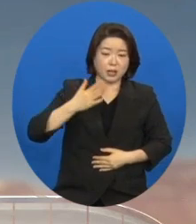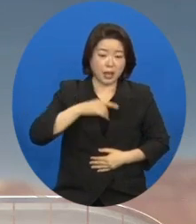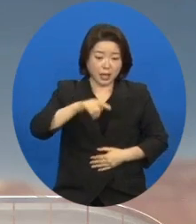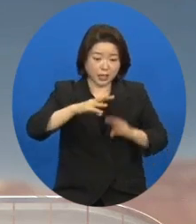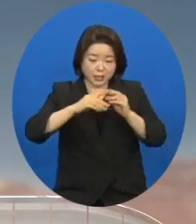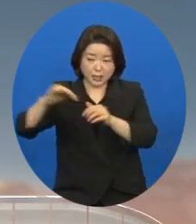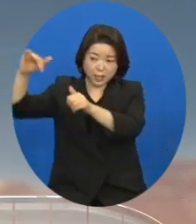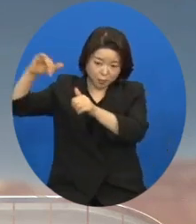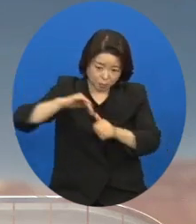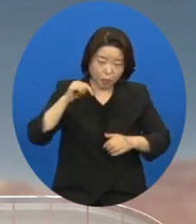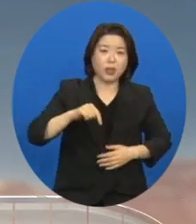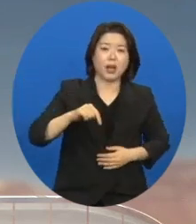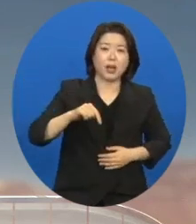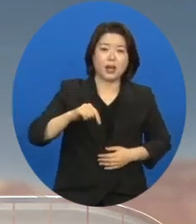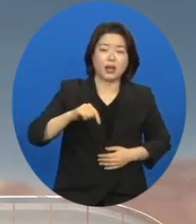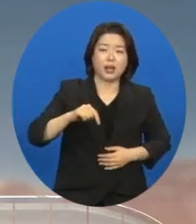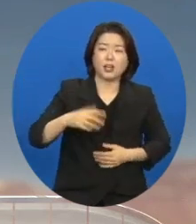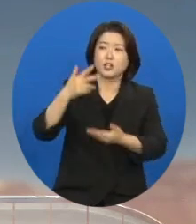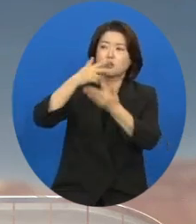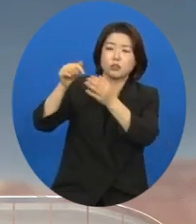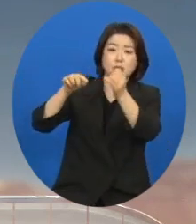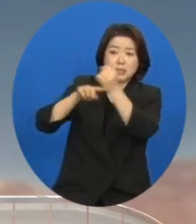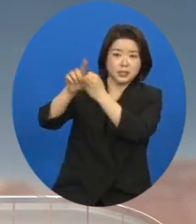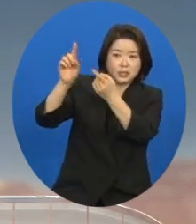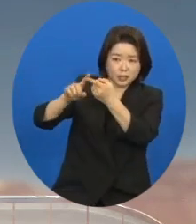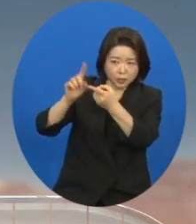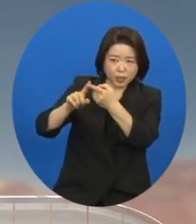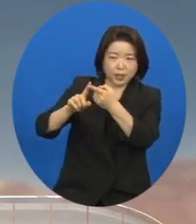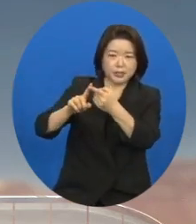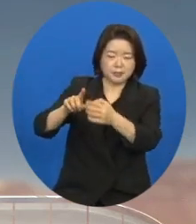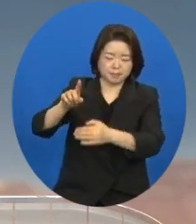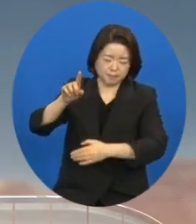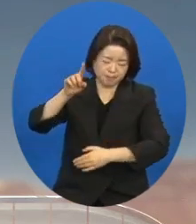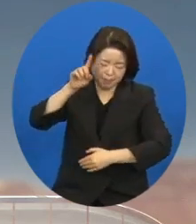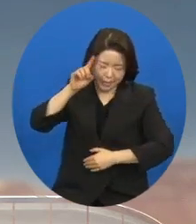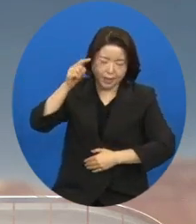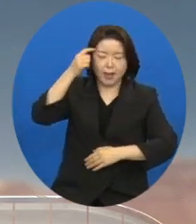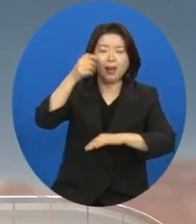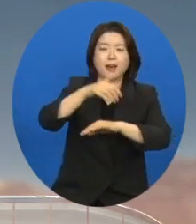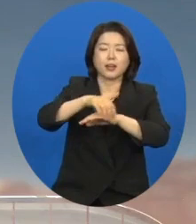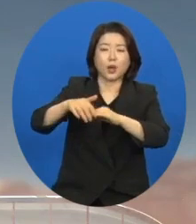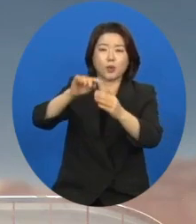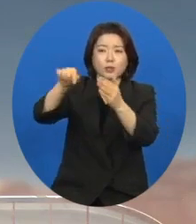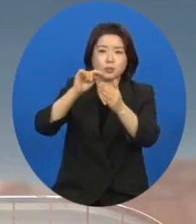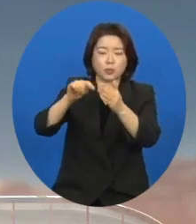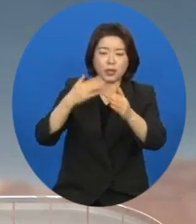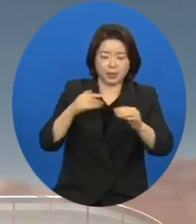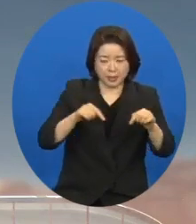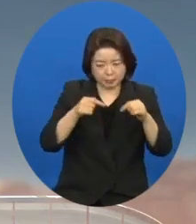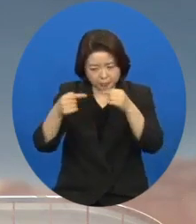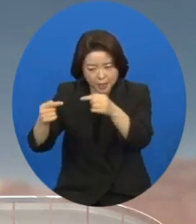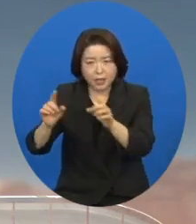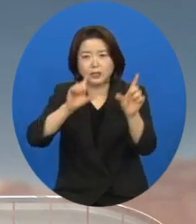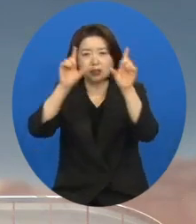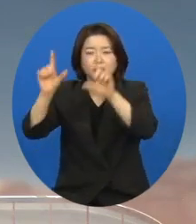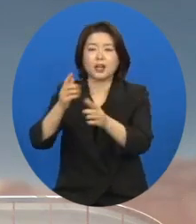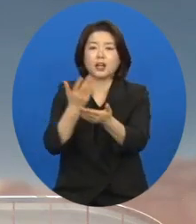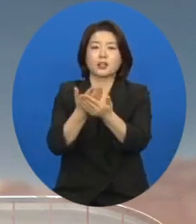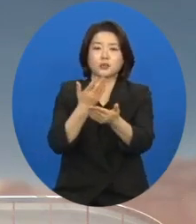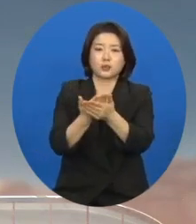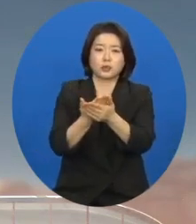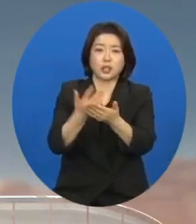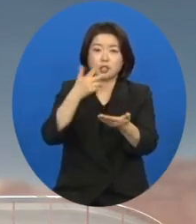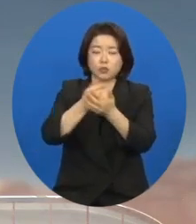보내셨으니 주님이 뜻하신 그 100%의 그 계획 가운데 살아갈 수 있도록 주여